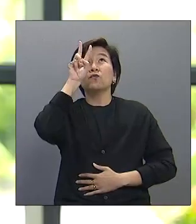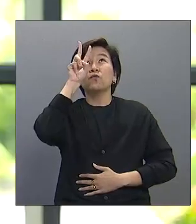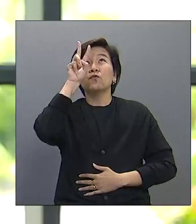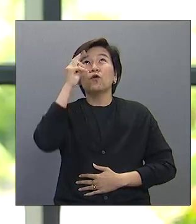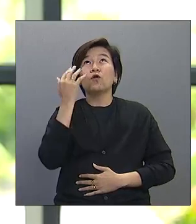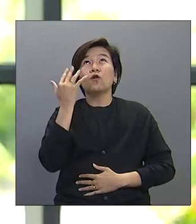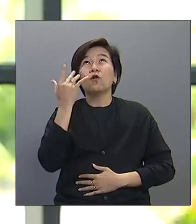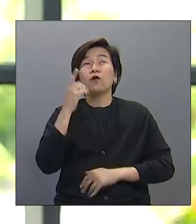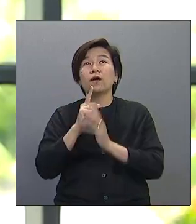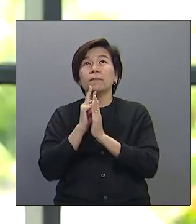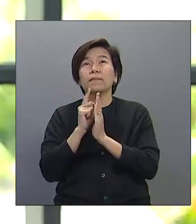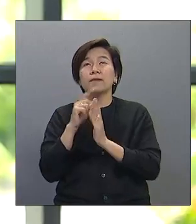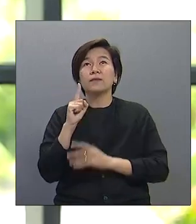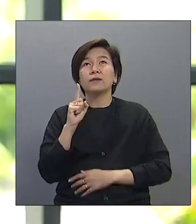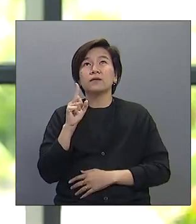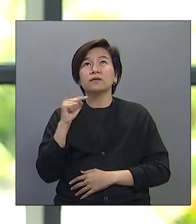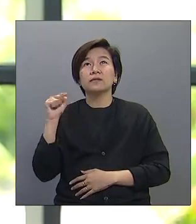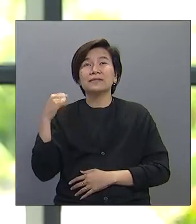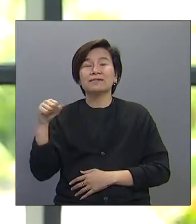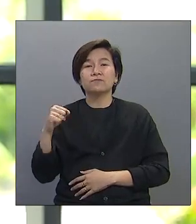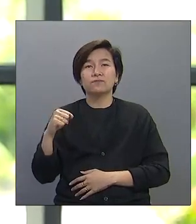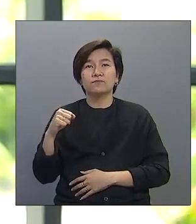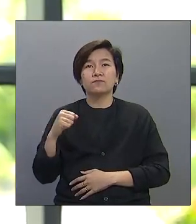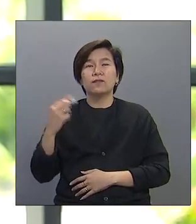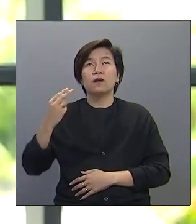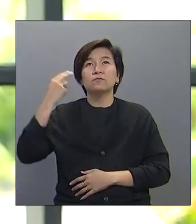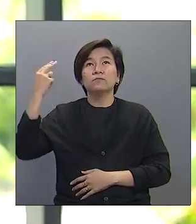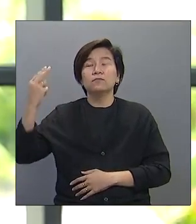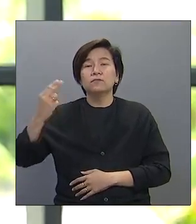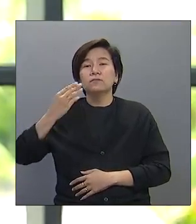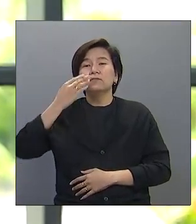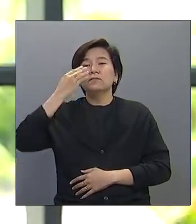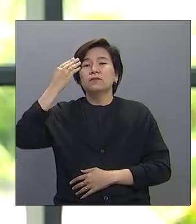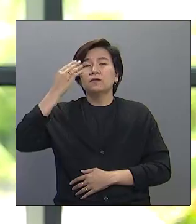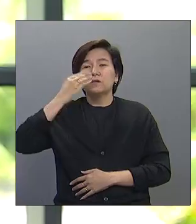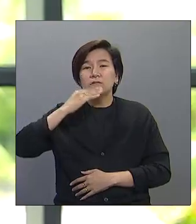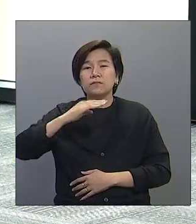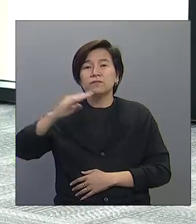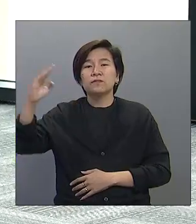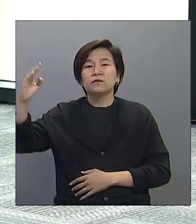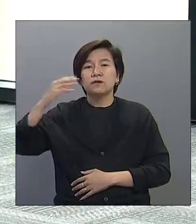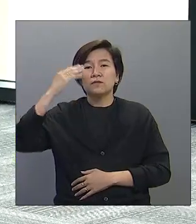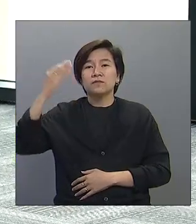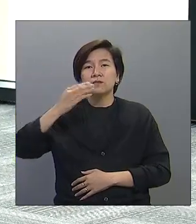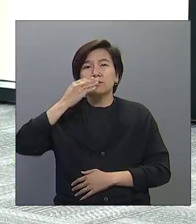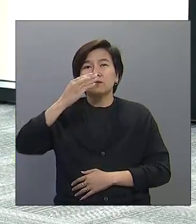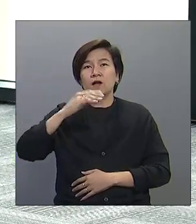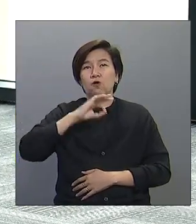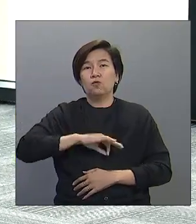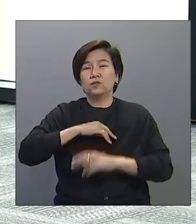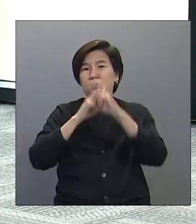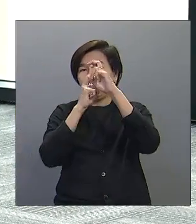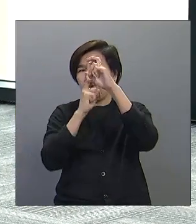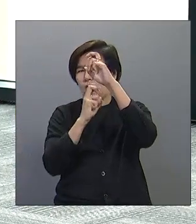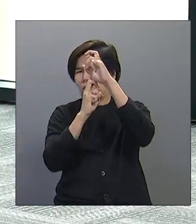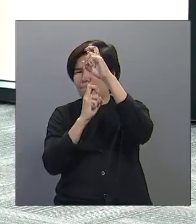คะ10วินาทีเท่านั้นค่ะหายใจเข้าออกลึกๆยาวๆนะคะให้รู้สึกกระดูกสันหลังได้ถูกยืดเหยียดได้คล